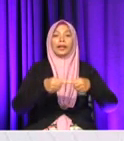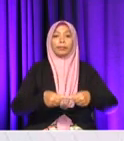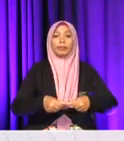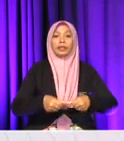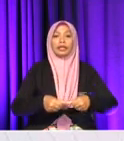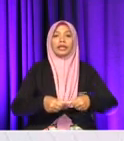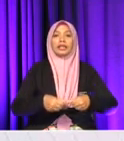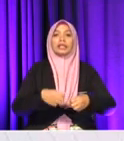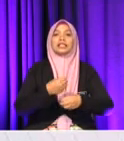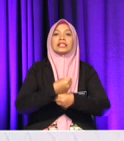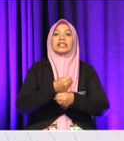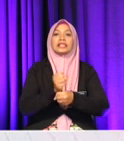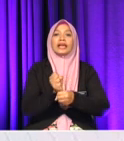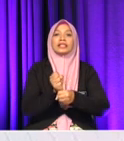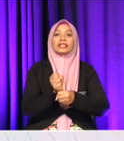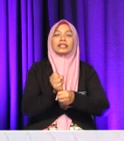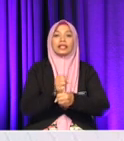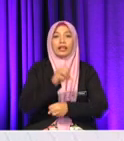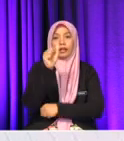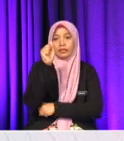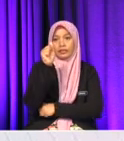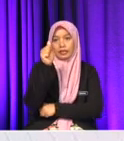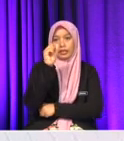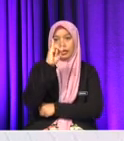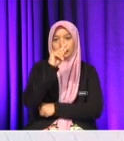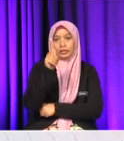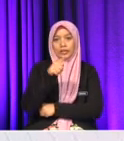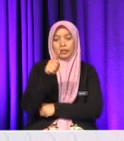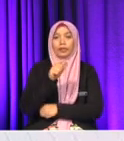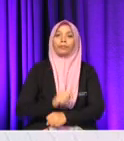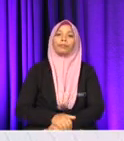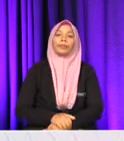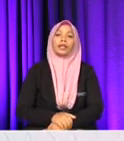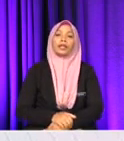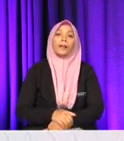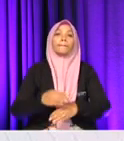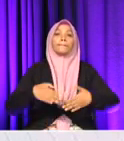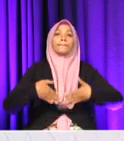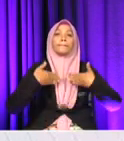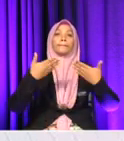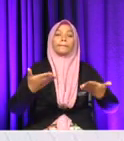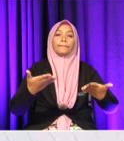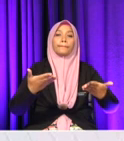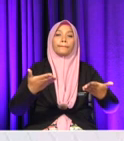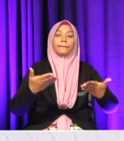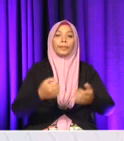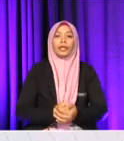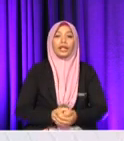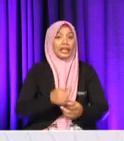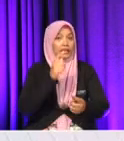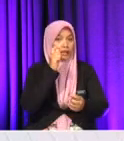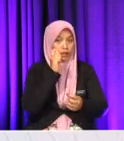penting ya Ee jadi kita contohnya kita nambah cetakan eee size yang bagaimana Jadi kita tentukan semasa kita